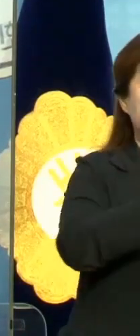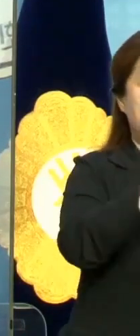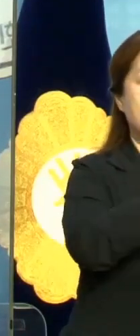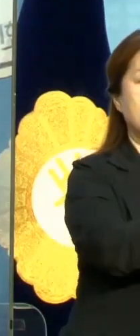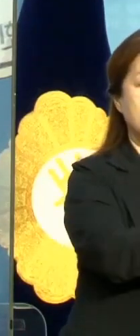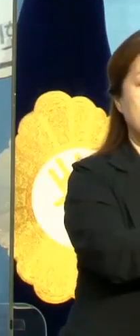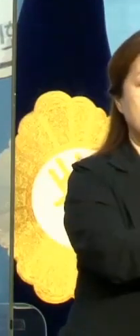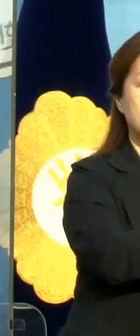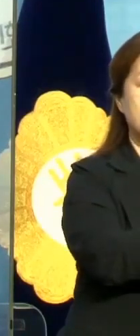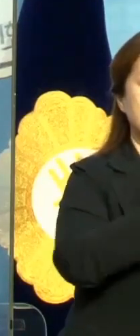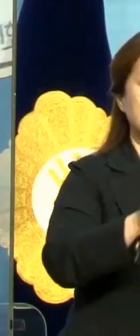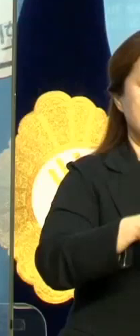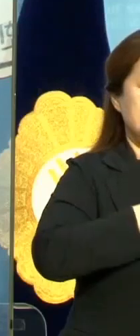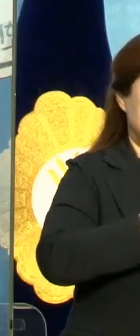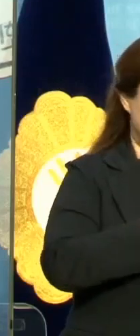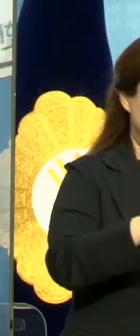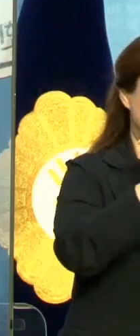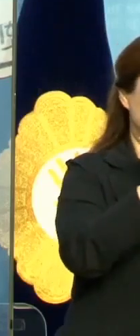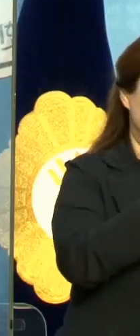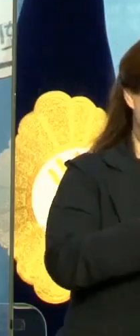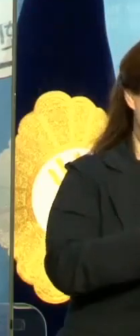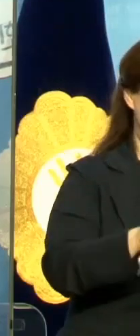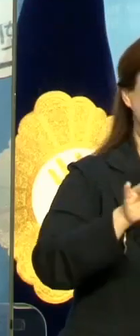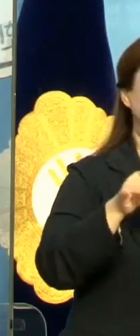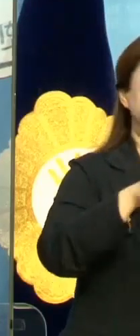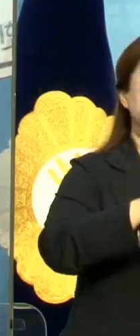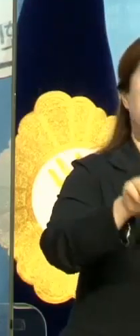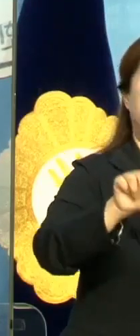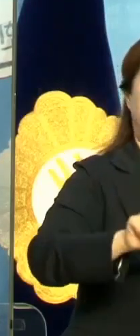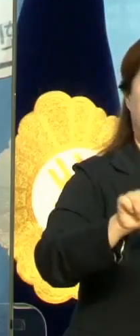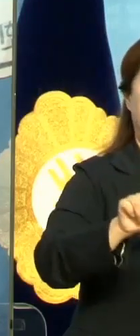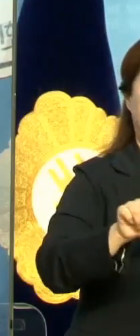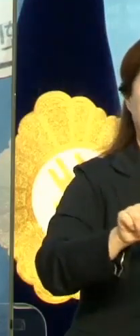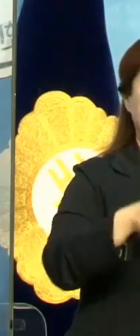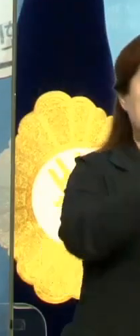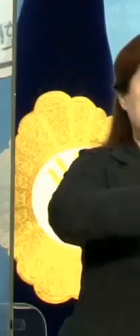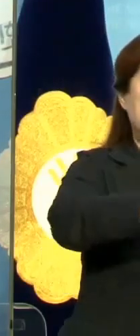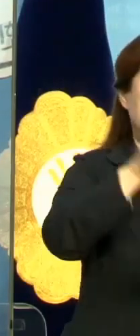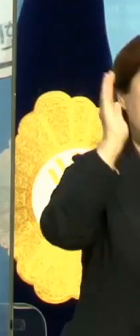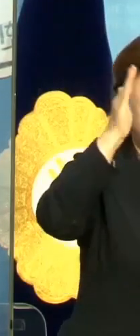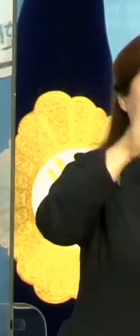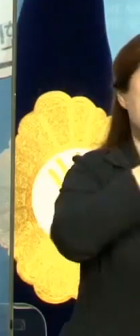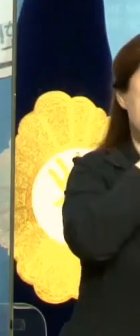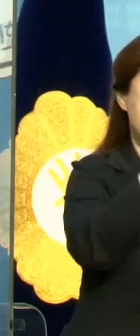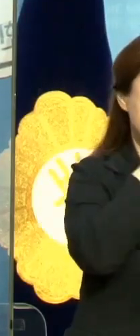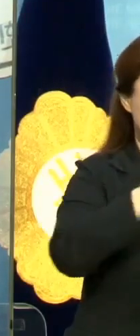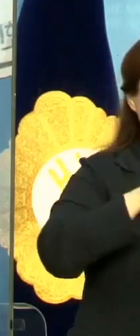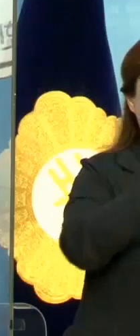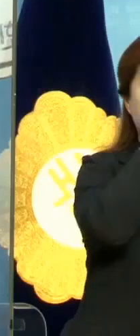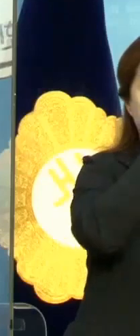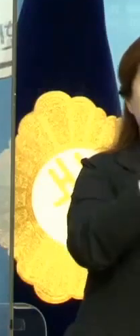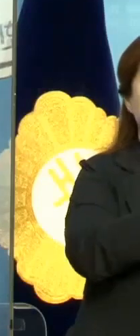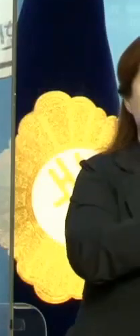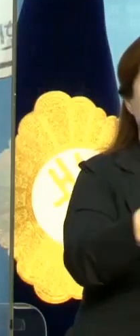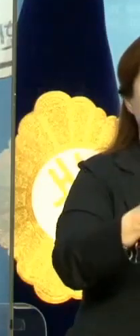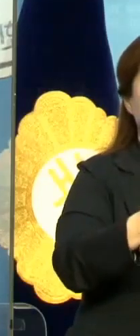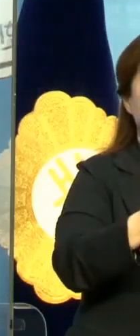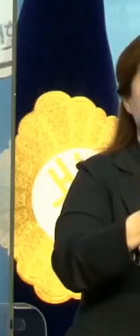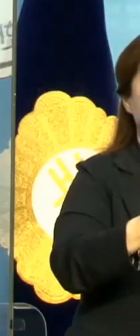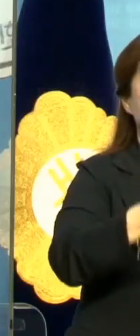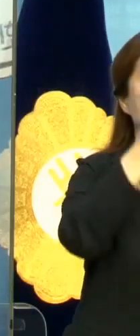우연히 손바닥으로 하늘을 가리는 시계 기자회견을 일삼으며 국민들께 는 어떠한 사제의 말씀도